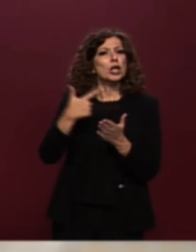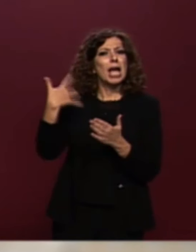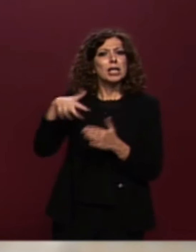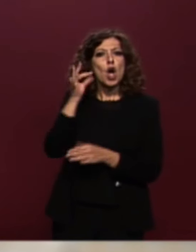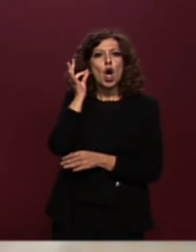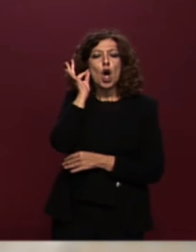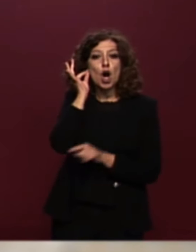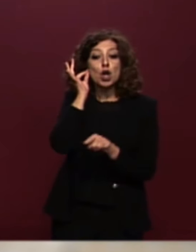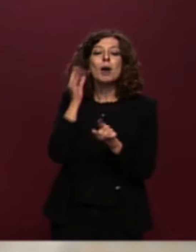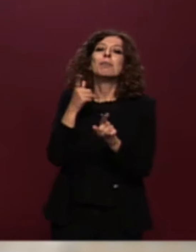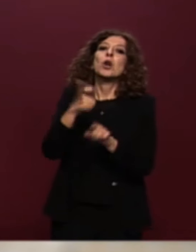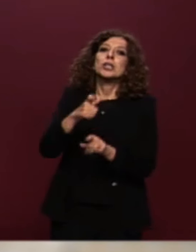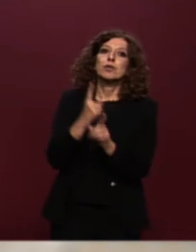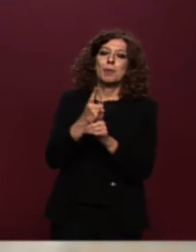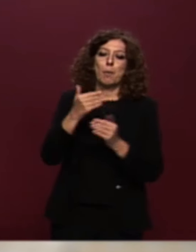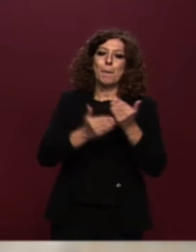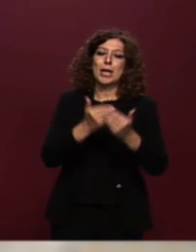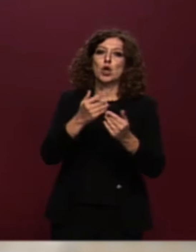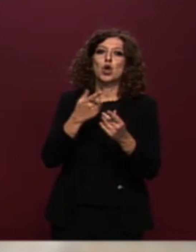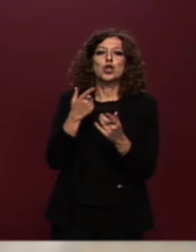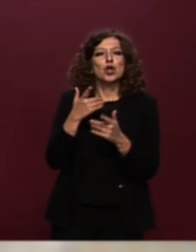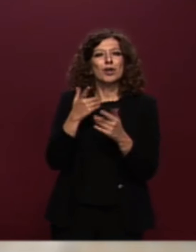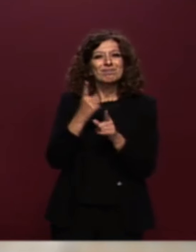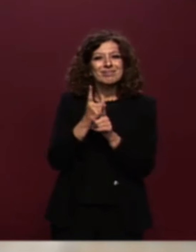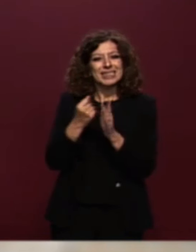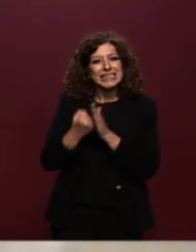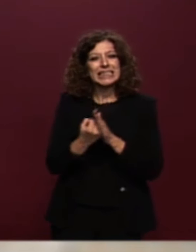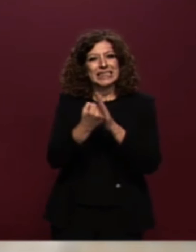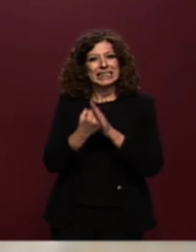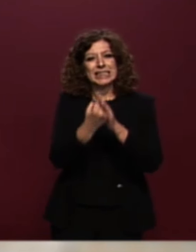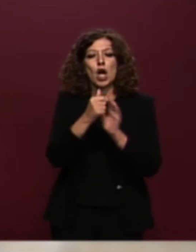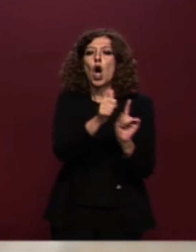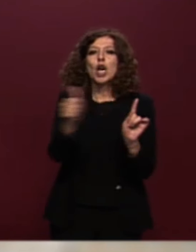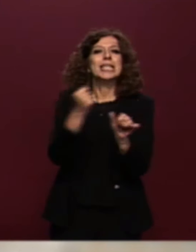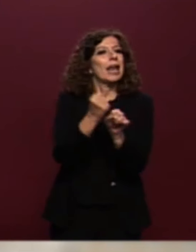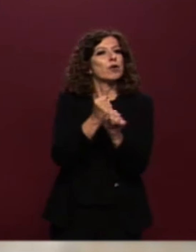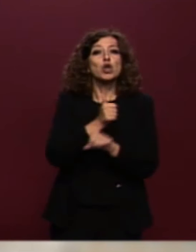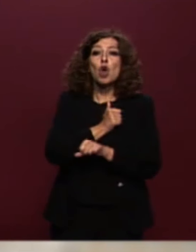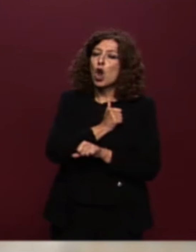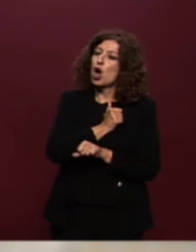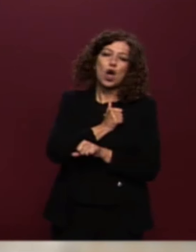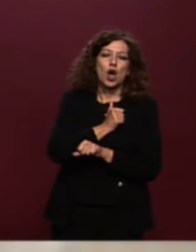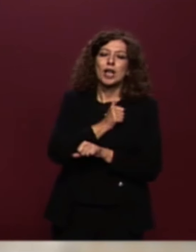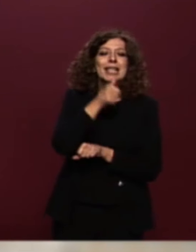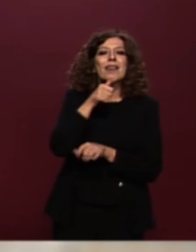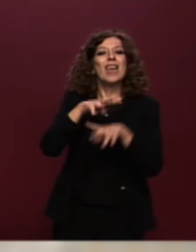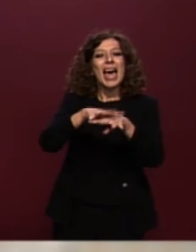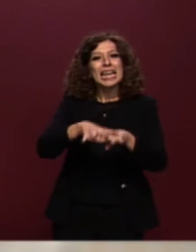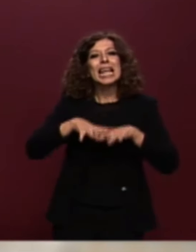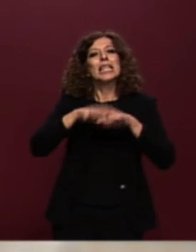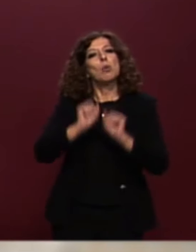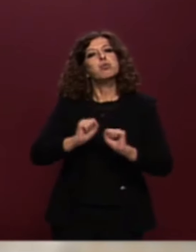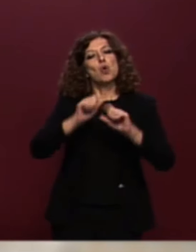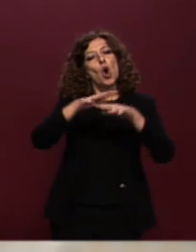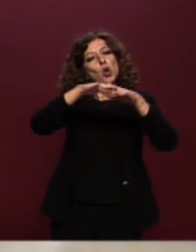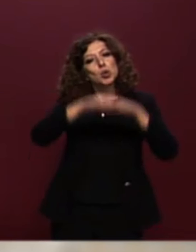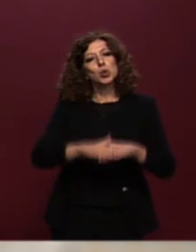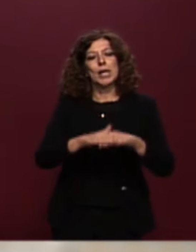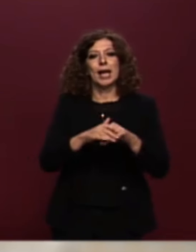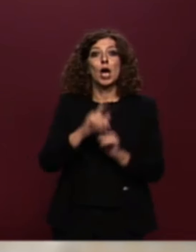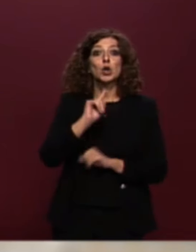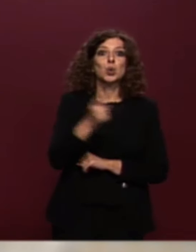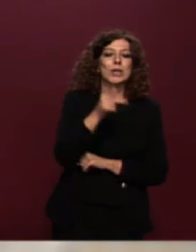questo percorso, per far sì che ogni lavoratore sappia di non essere solo, ma di avere una rete che lo tutela e lo rappresenta. A tutte le